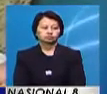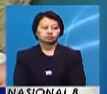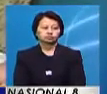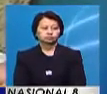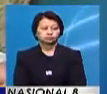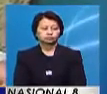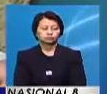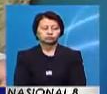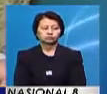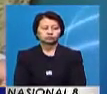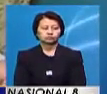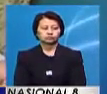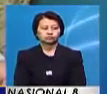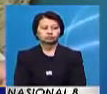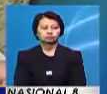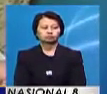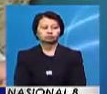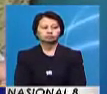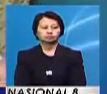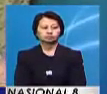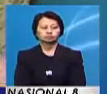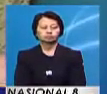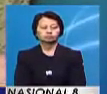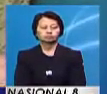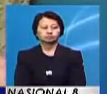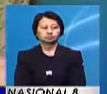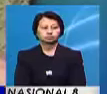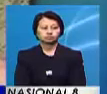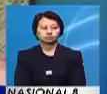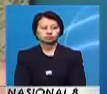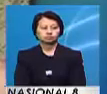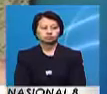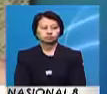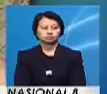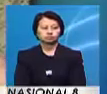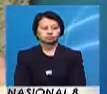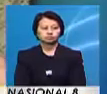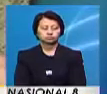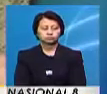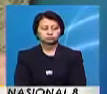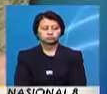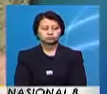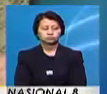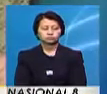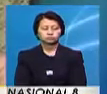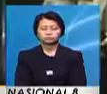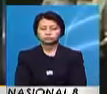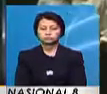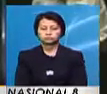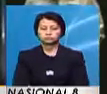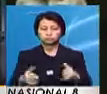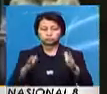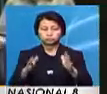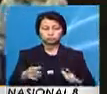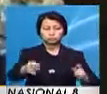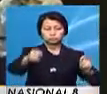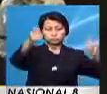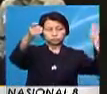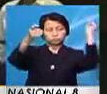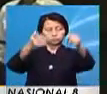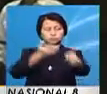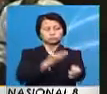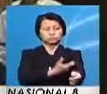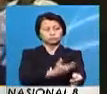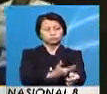Berjaya lebih lah. Nak ke Olimpik lah. Sementara itu, pemain badminton pelapis wanita